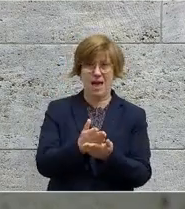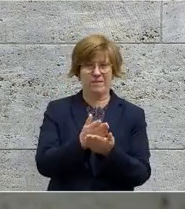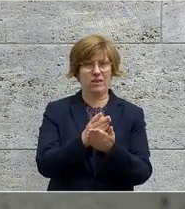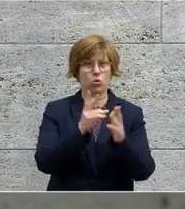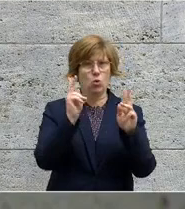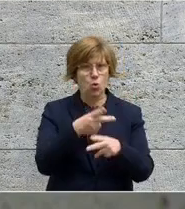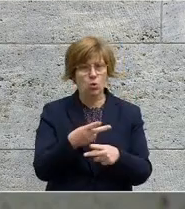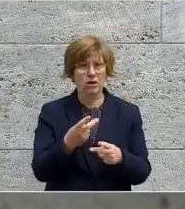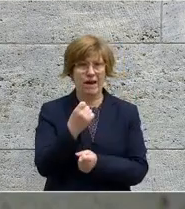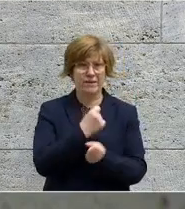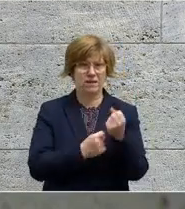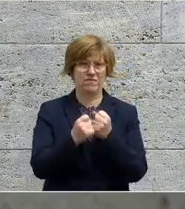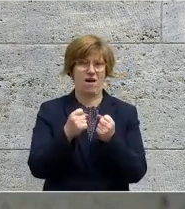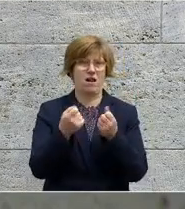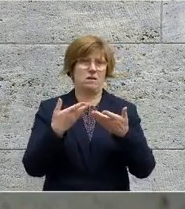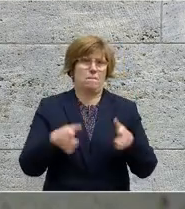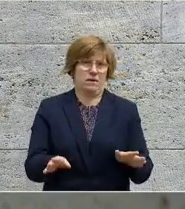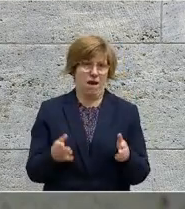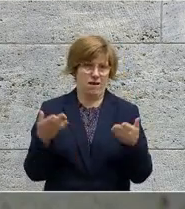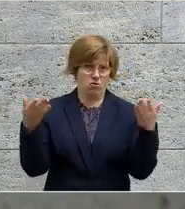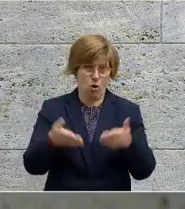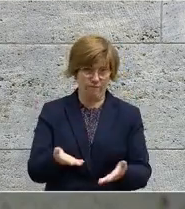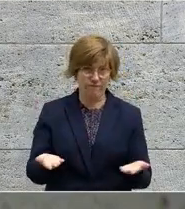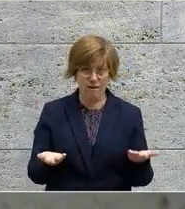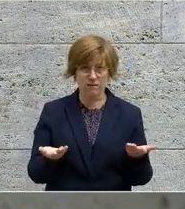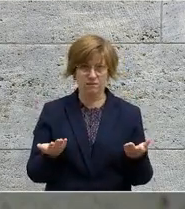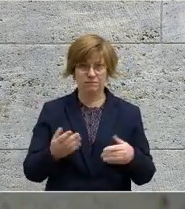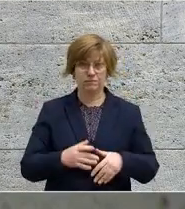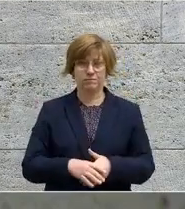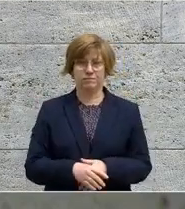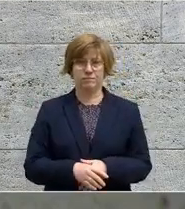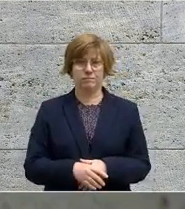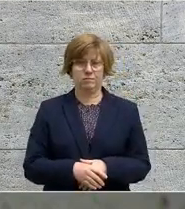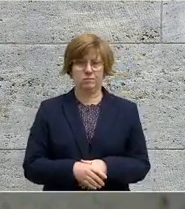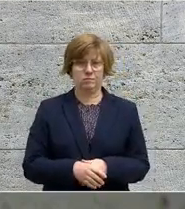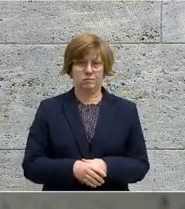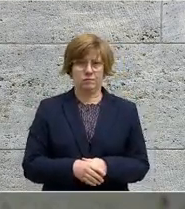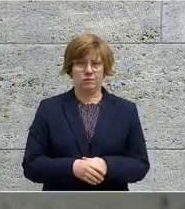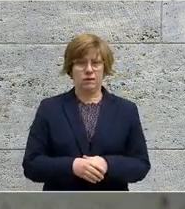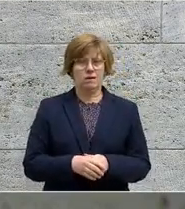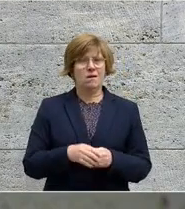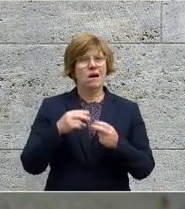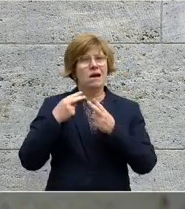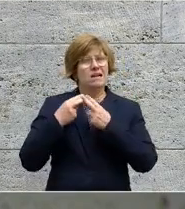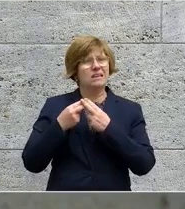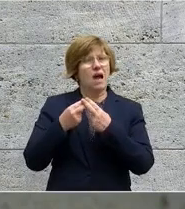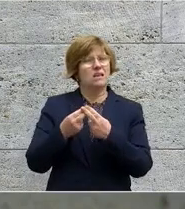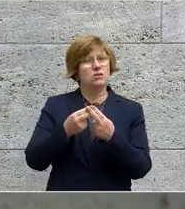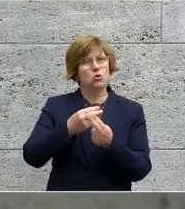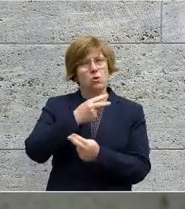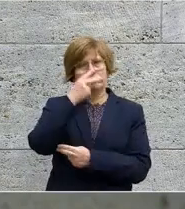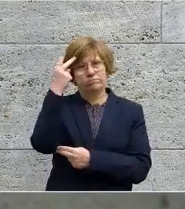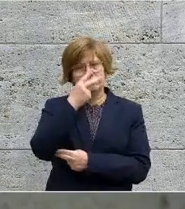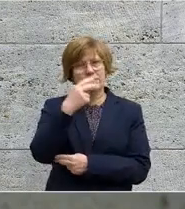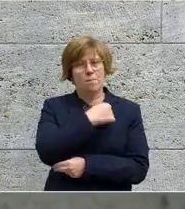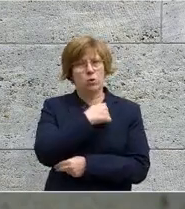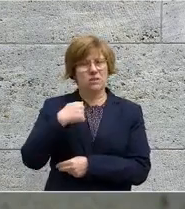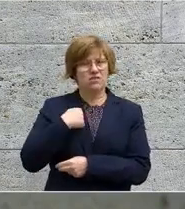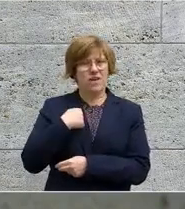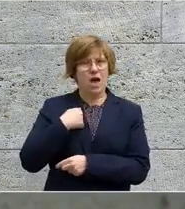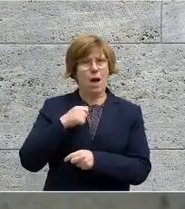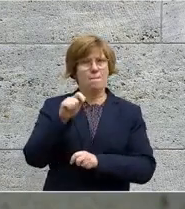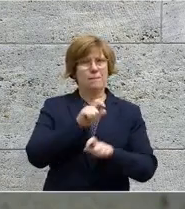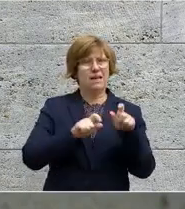von Unrecht und Gewalt zu lassen. Für das Traditionsverständnis der Bundeswehr ist der